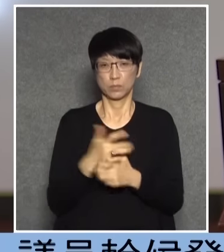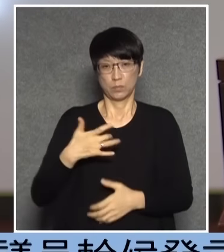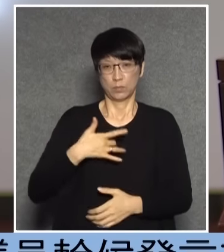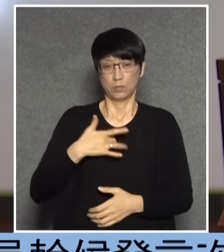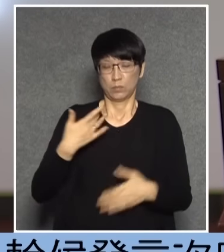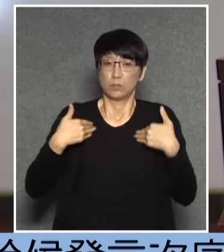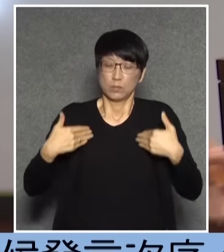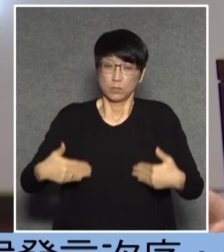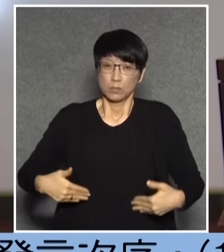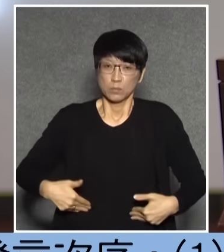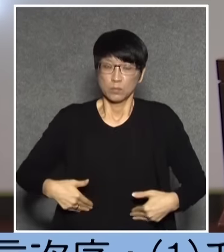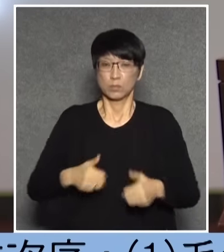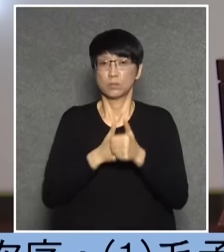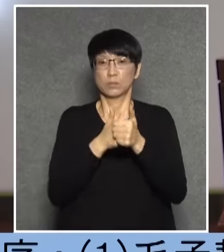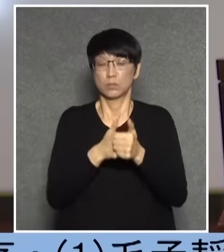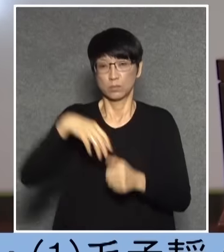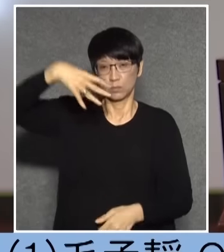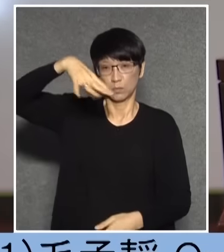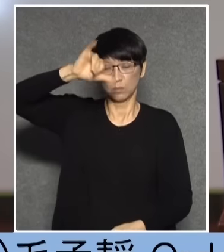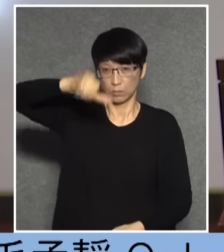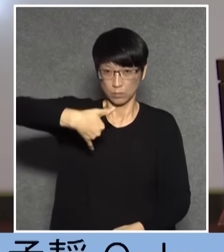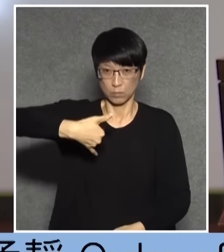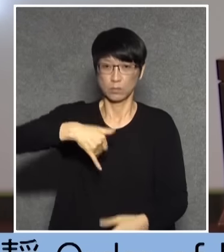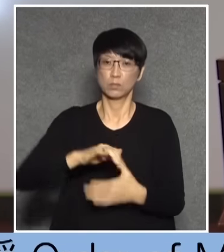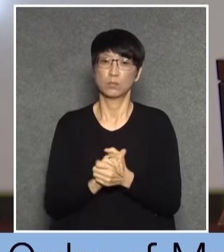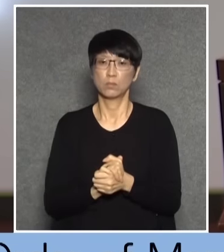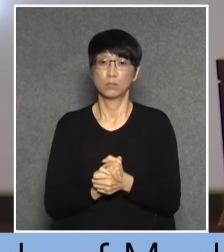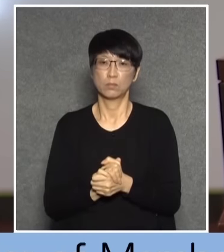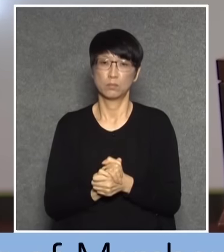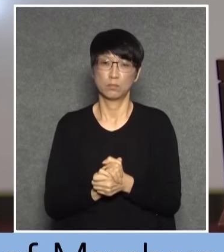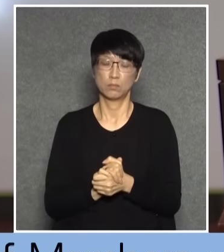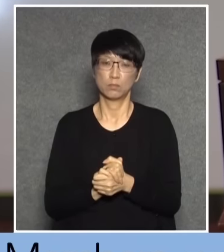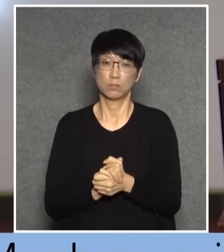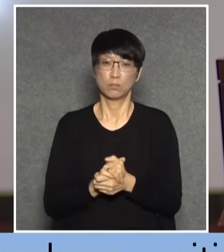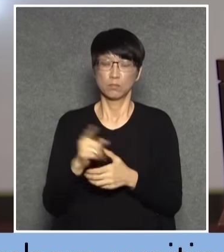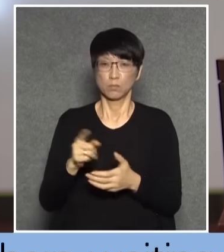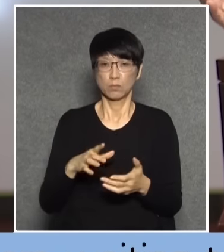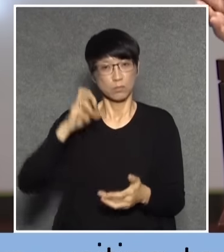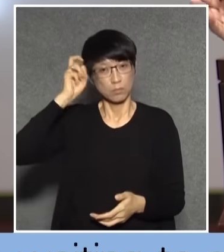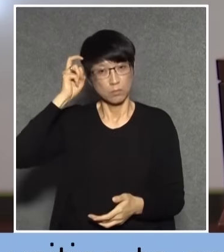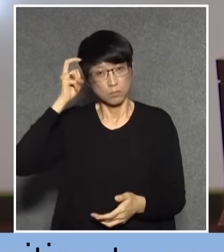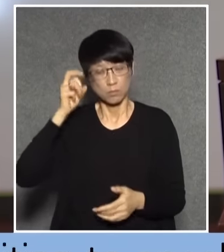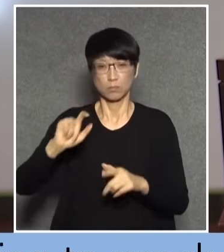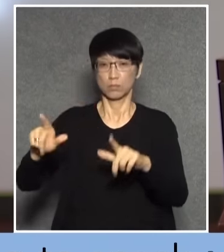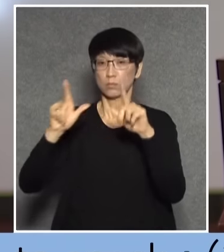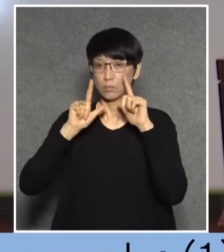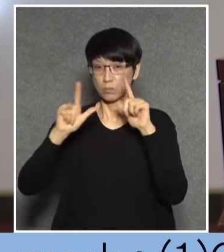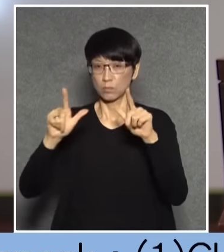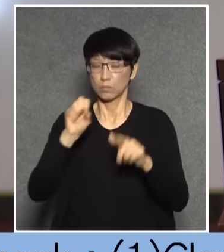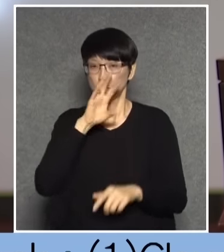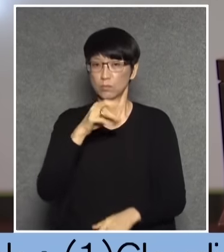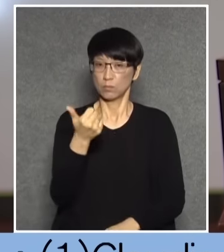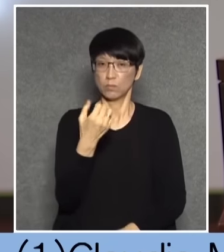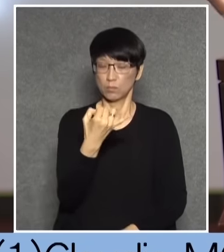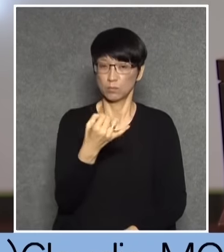那個角色嘅係咪？一響鐘佢咪翻嚟咯，係咪？佢又唔會細心研究，佢又唔會回應一下我哋講得啱唔啱，係